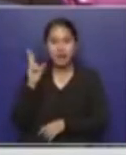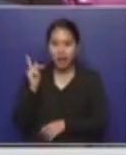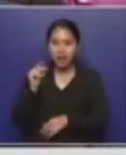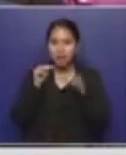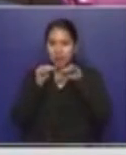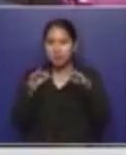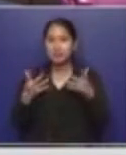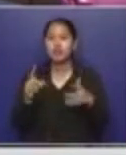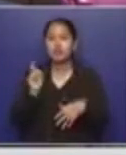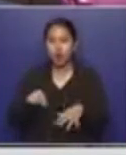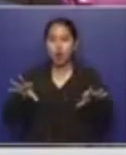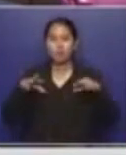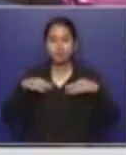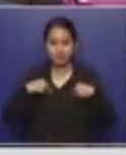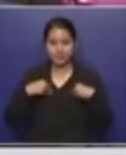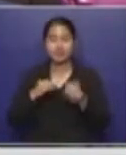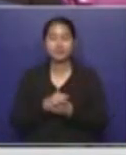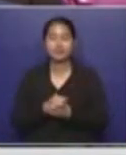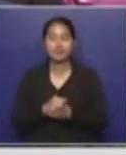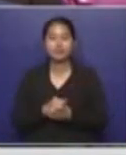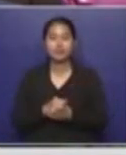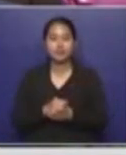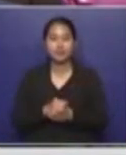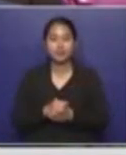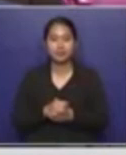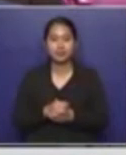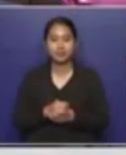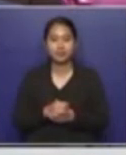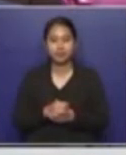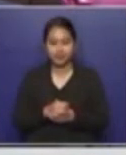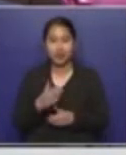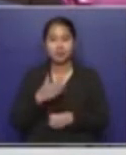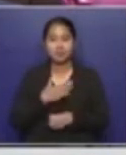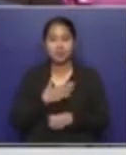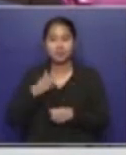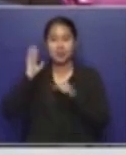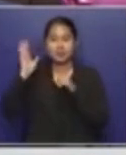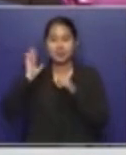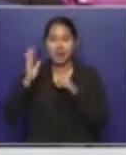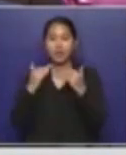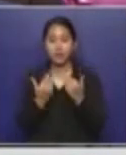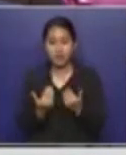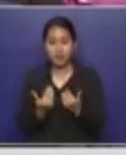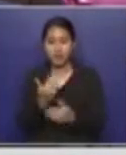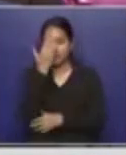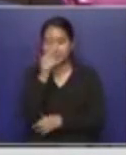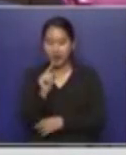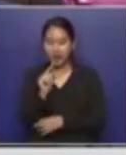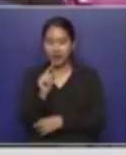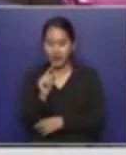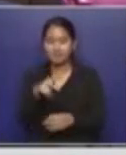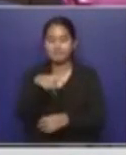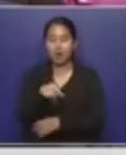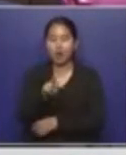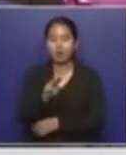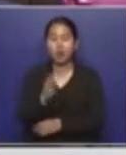กเราก็ต้องยอมรับให้ได้ผมถึงได้อภิปรายในวันนี้เพื่อที่จะทำให้ร่างพระราชบัญญั